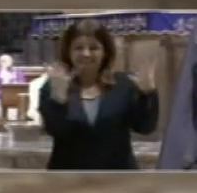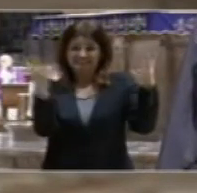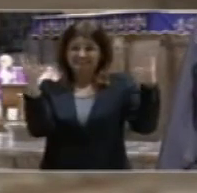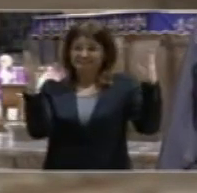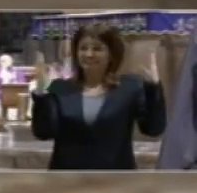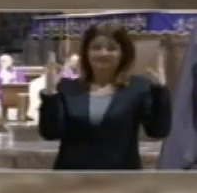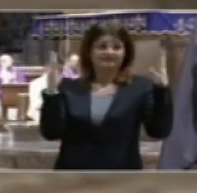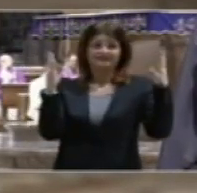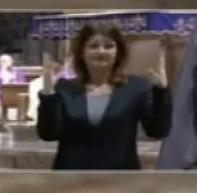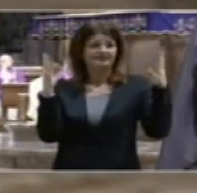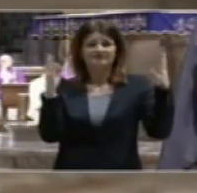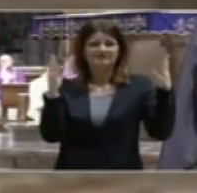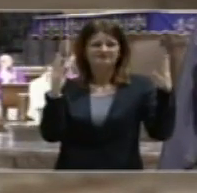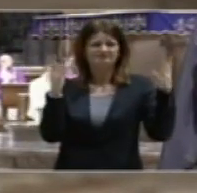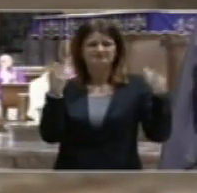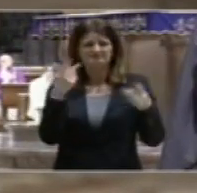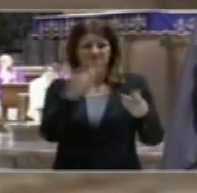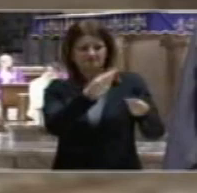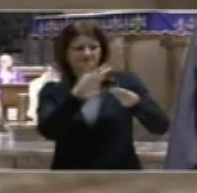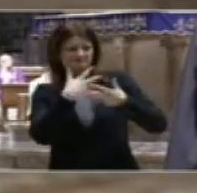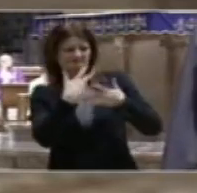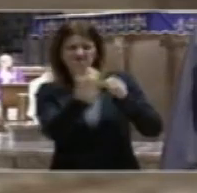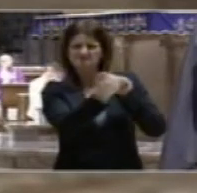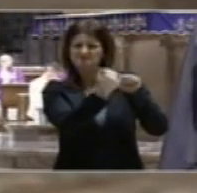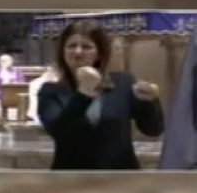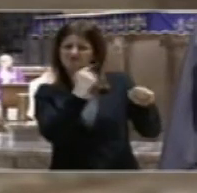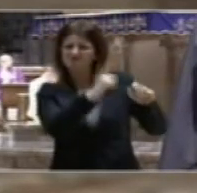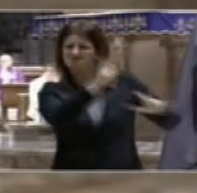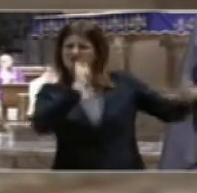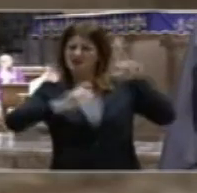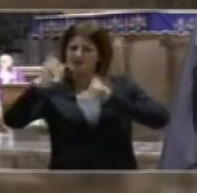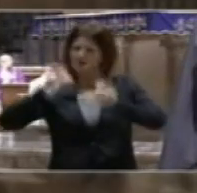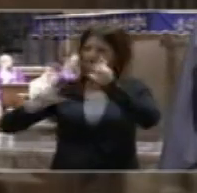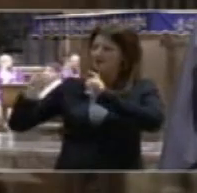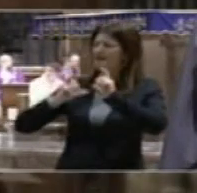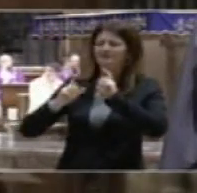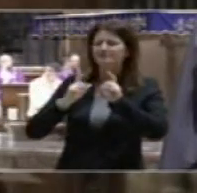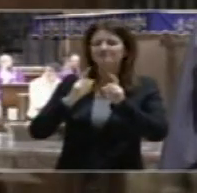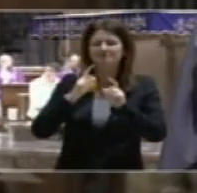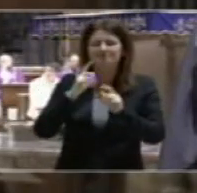circondati dal disprezzo e dallo scherno.